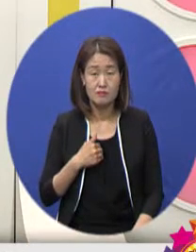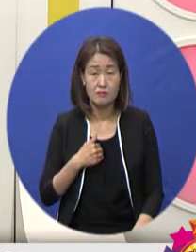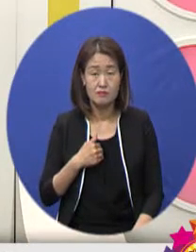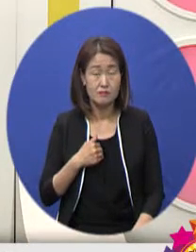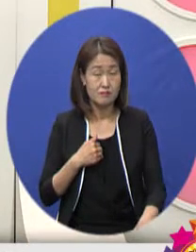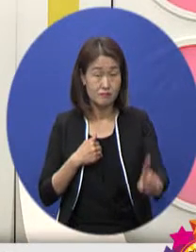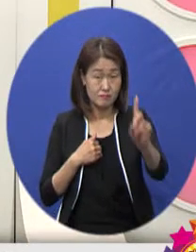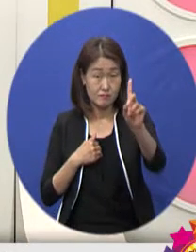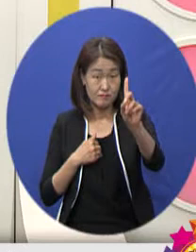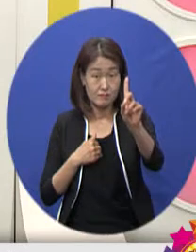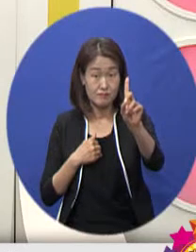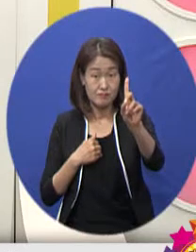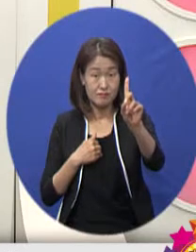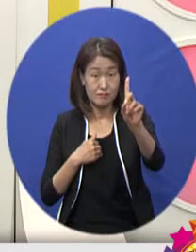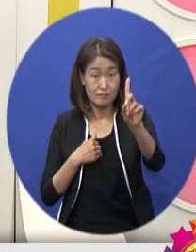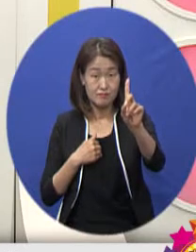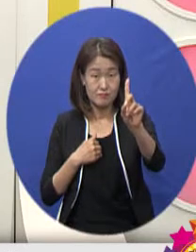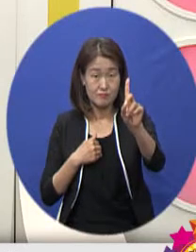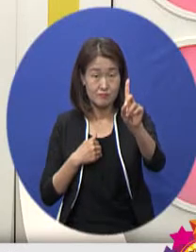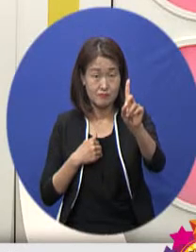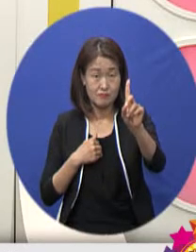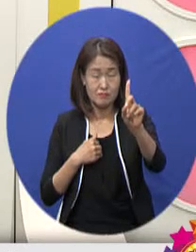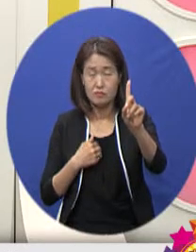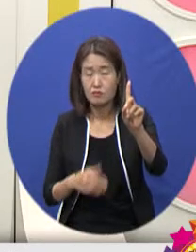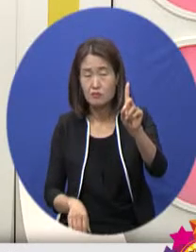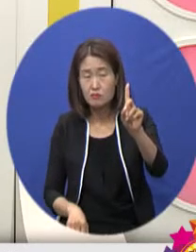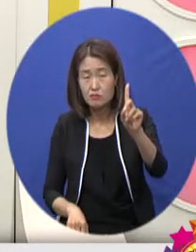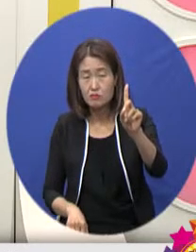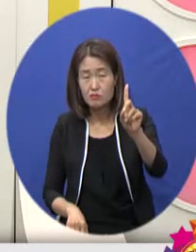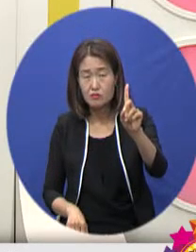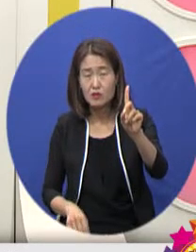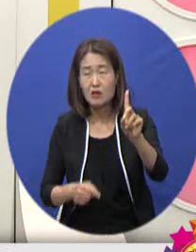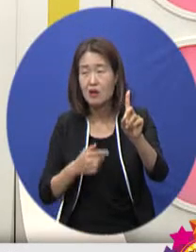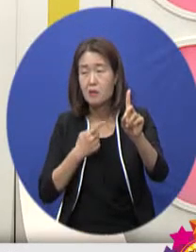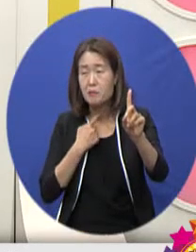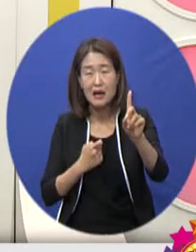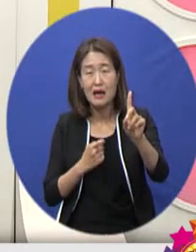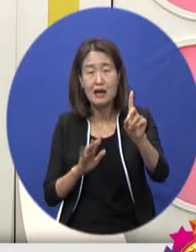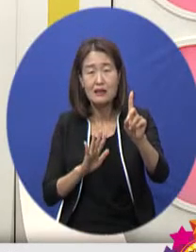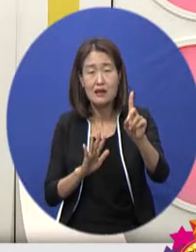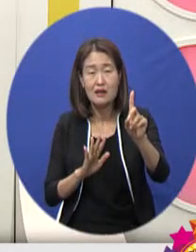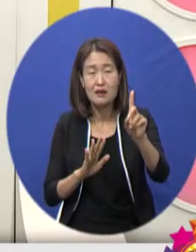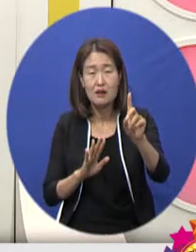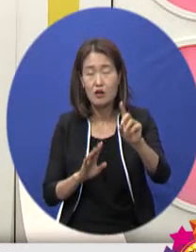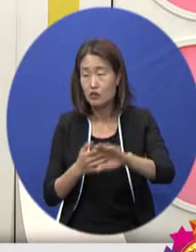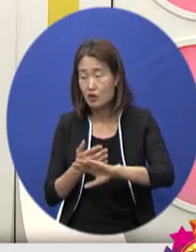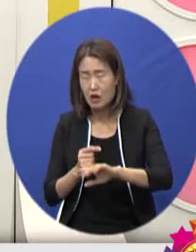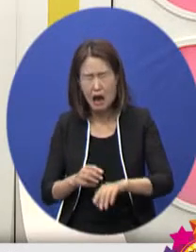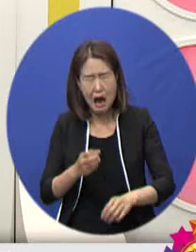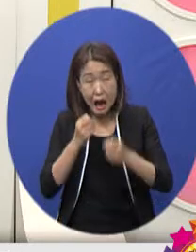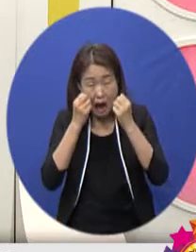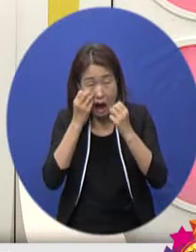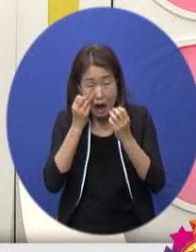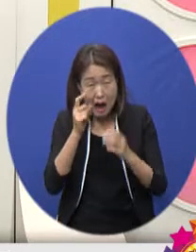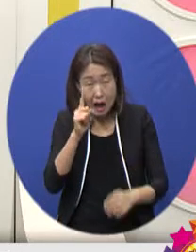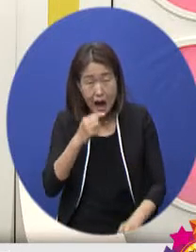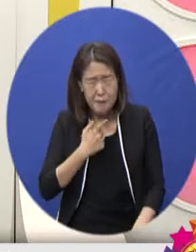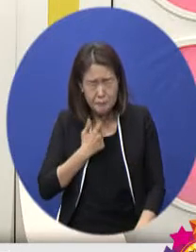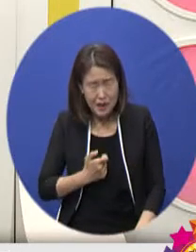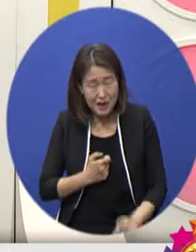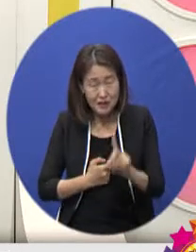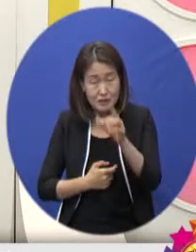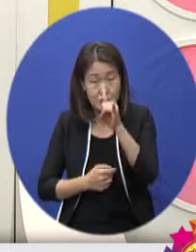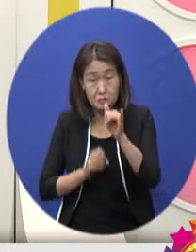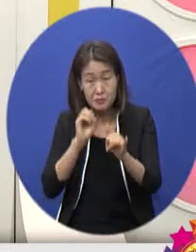한 가지 좀 저기 안 못 저기 당해보지 않은 그런 경험을 한번 했거든요. 네.